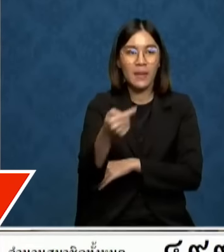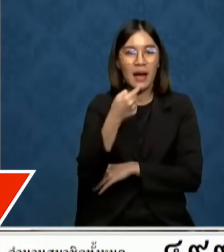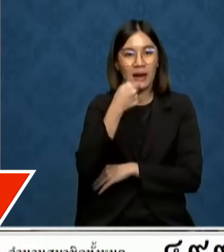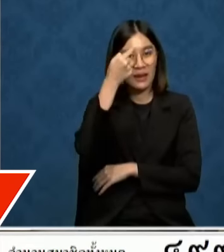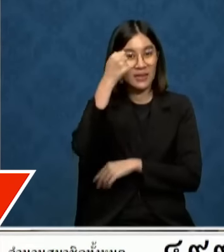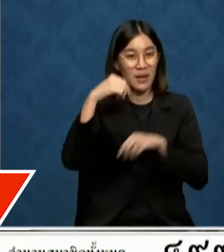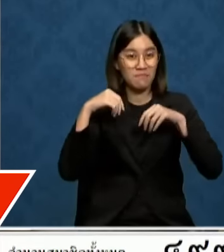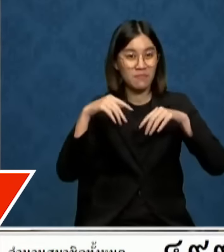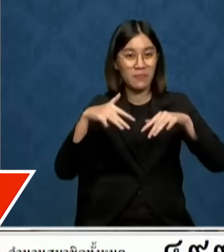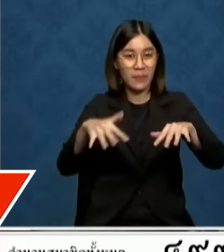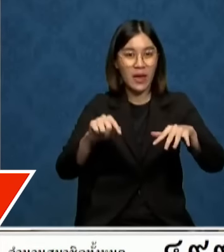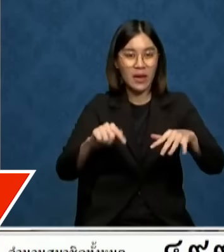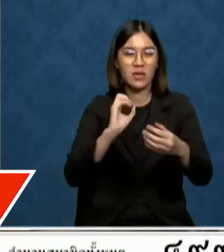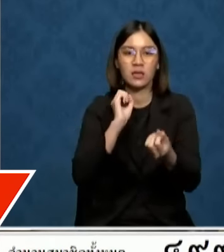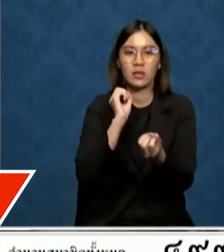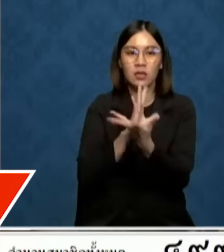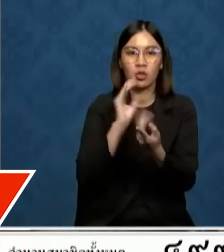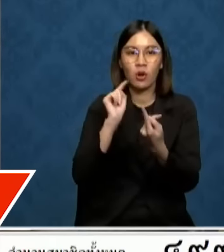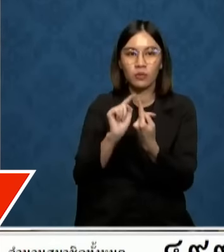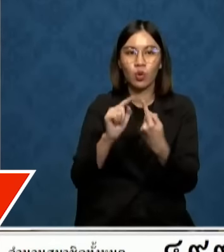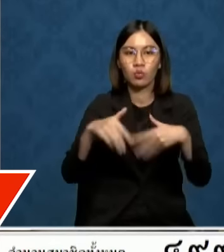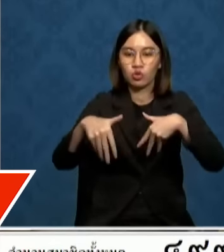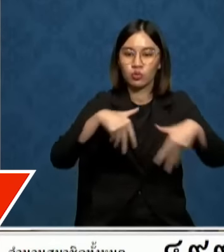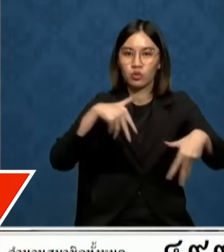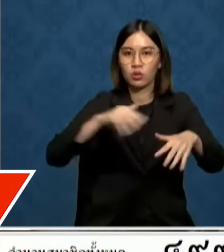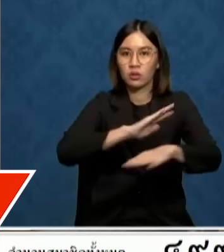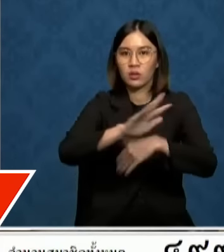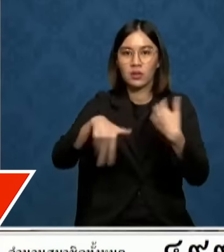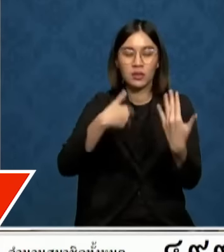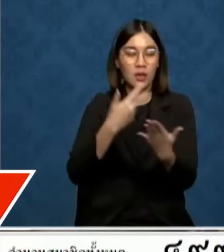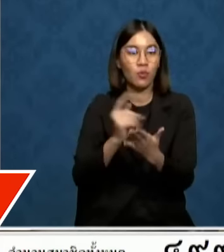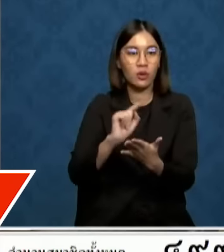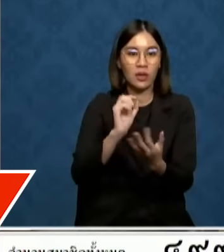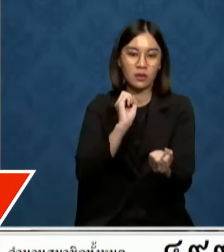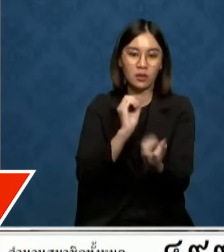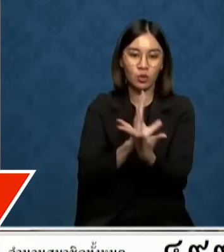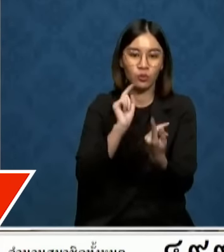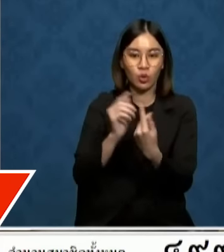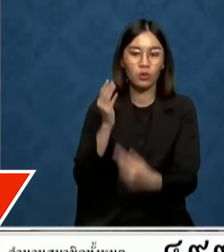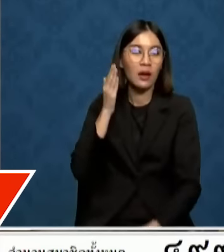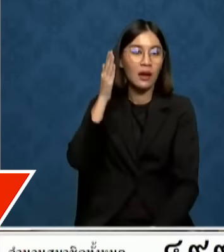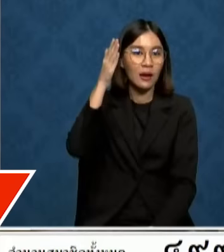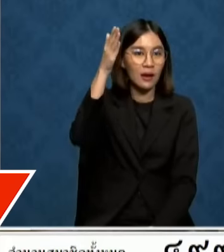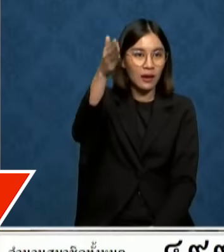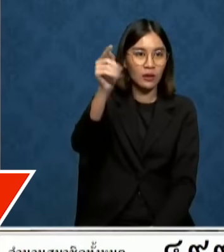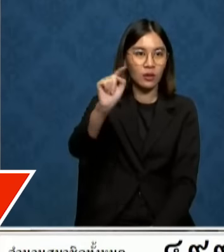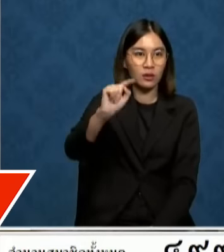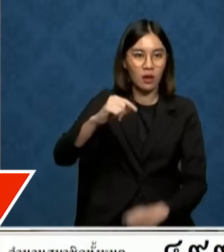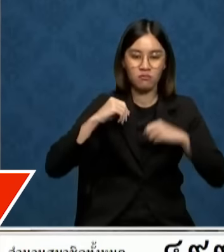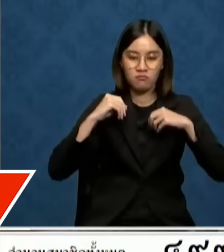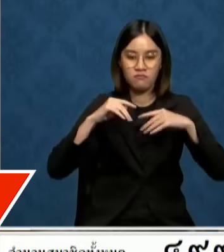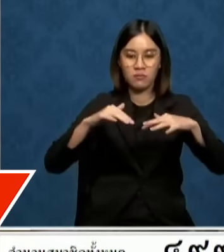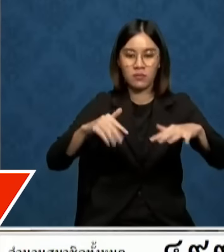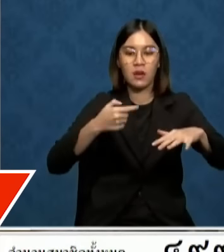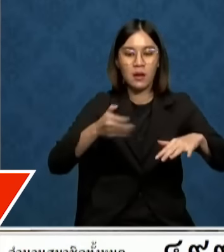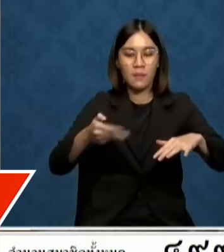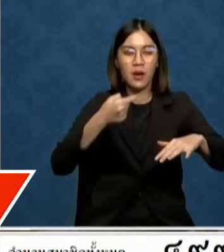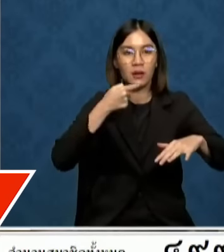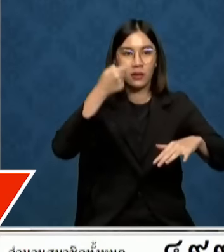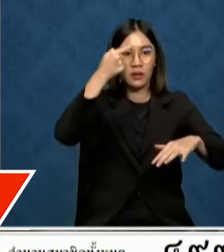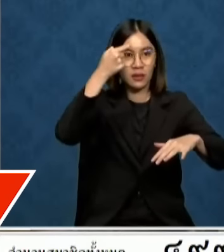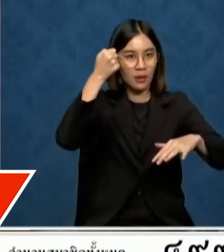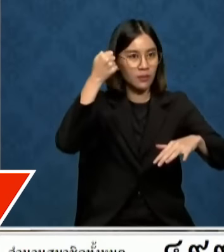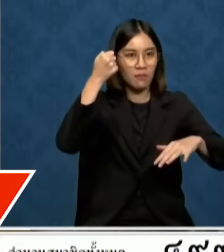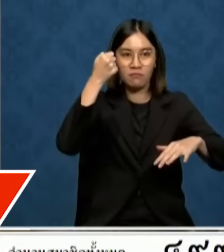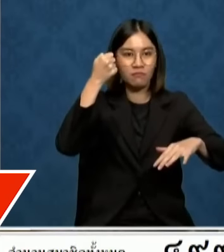คางดำที่ส่งผลกระทบในทุกพื้นที่อาจส่งผลให้ในอนาคตที่จะกระจายพันธุ์ของปลาหมอคางดำ